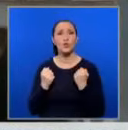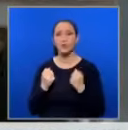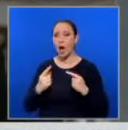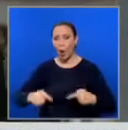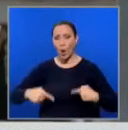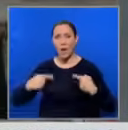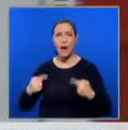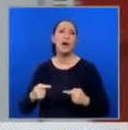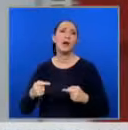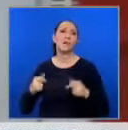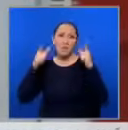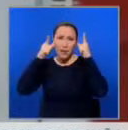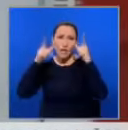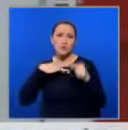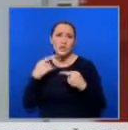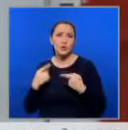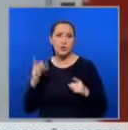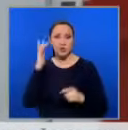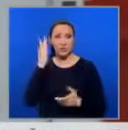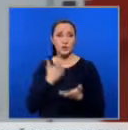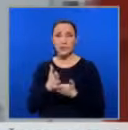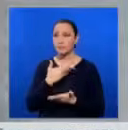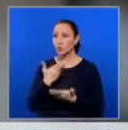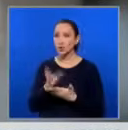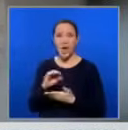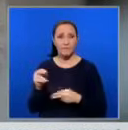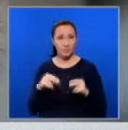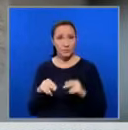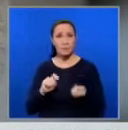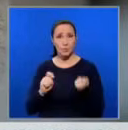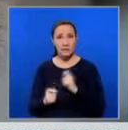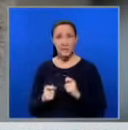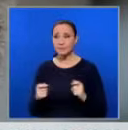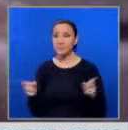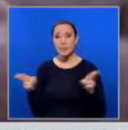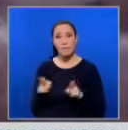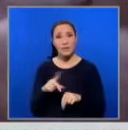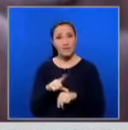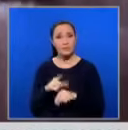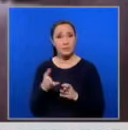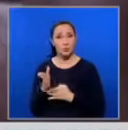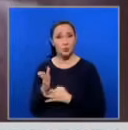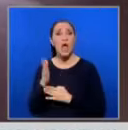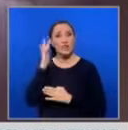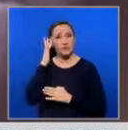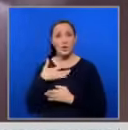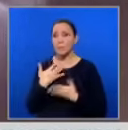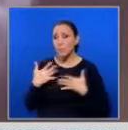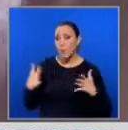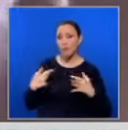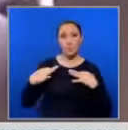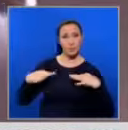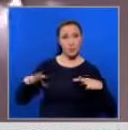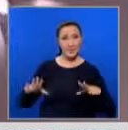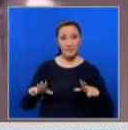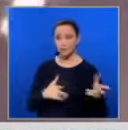и други животни. Сред предложените от Еврокомисията промени са да се съкрати времето за пътуване, животните да имат повече пространство и да